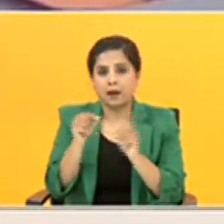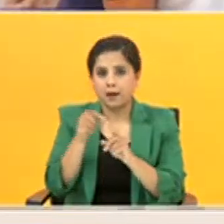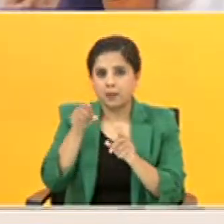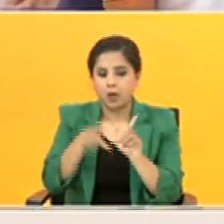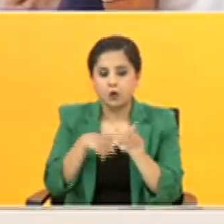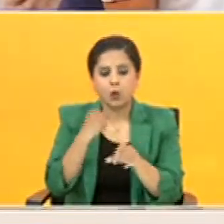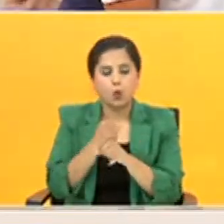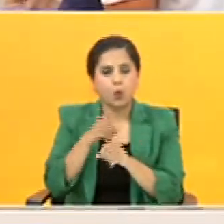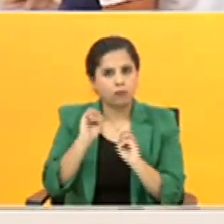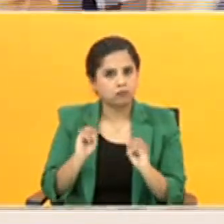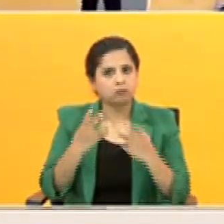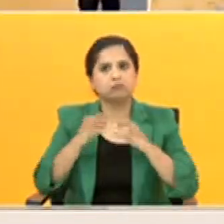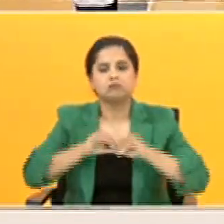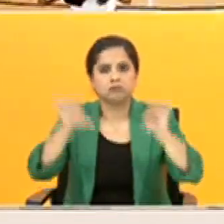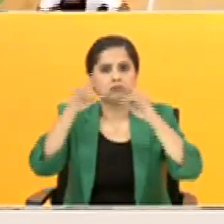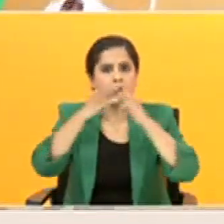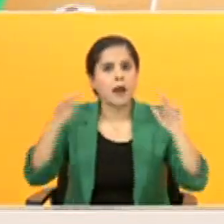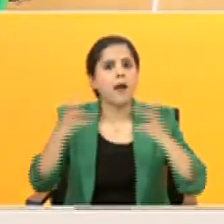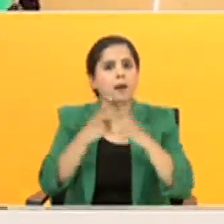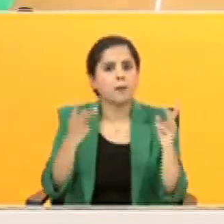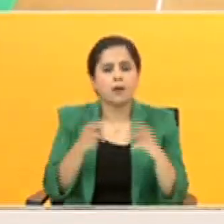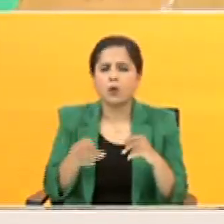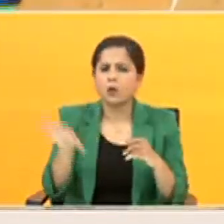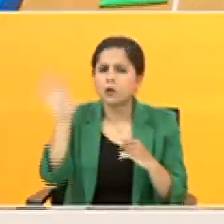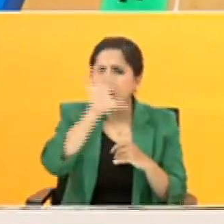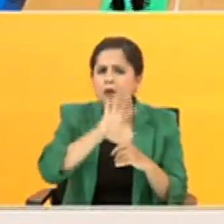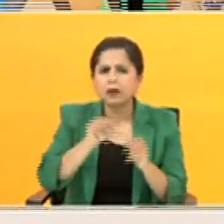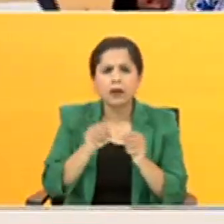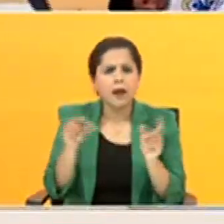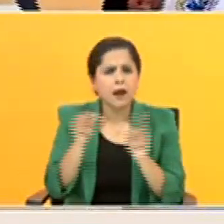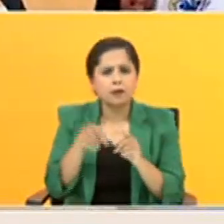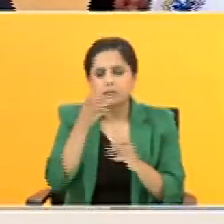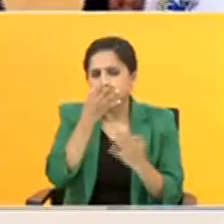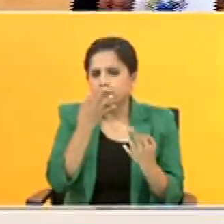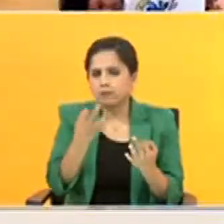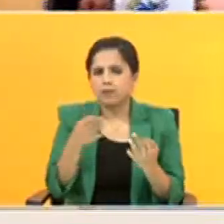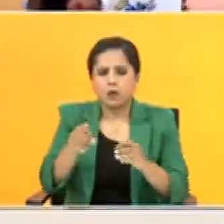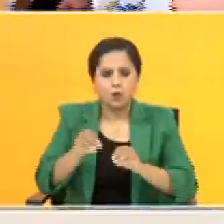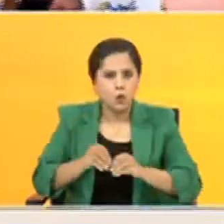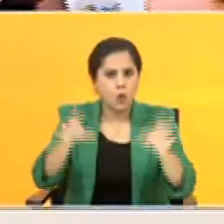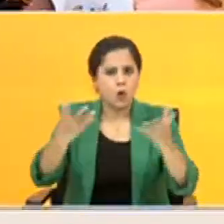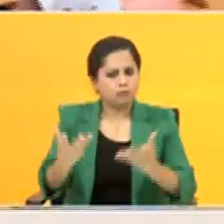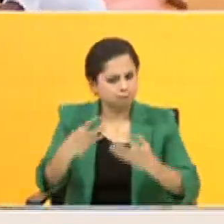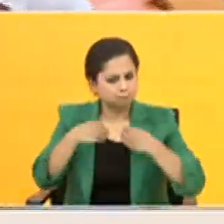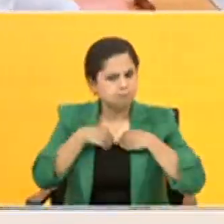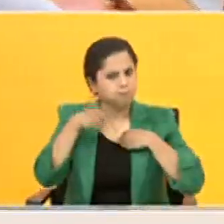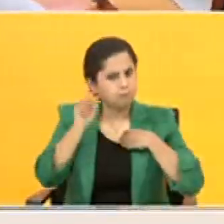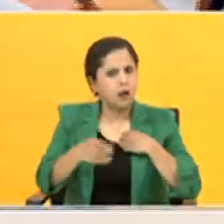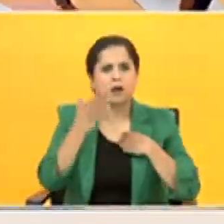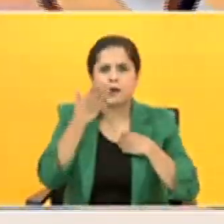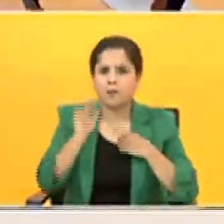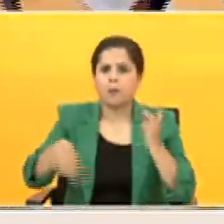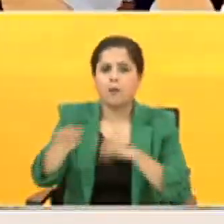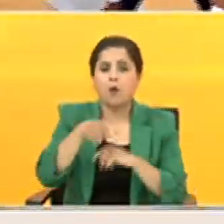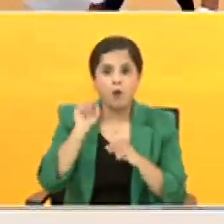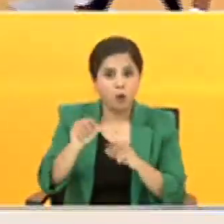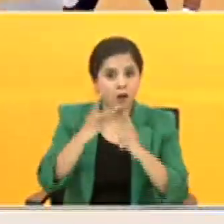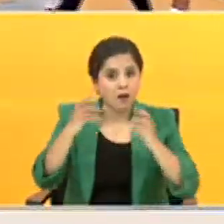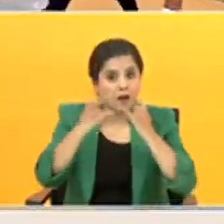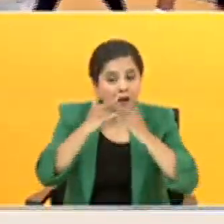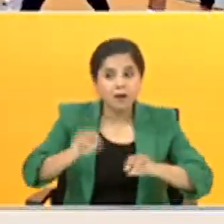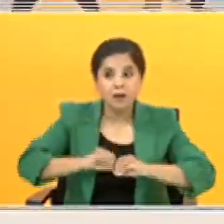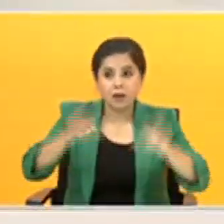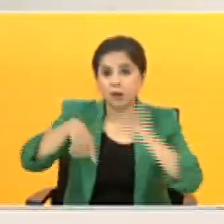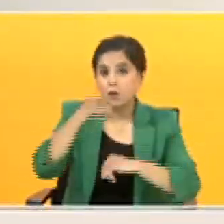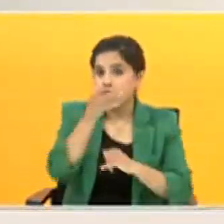इसका उद्देश्य पूरे राज्य में योग संस्कृति को विकसित करना है। इस अभियान के तहत योग